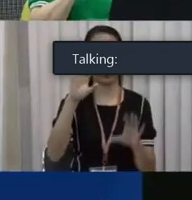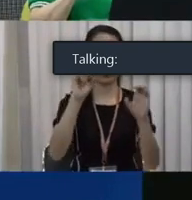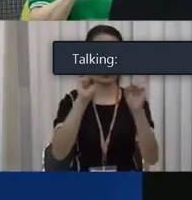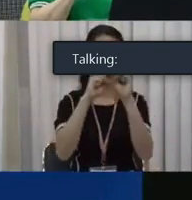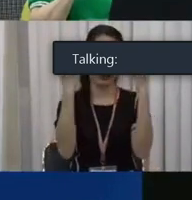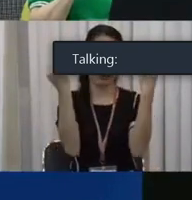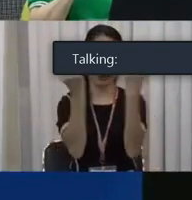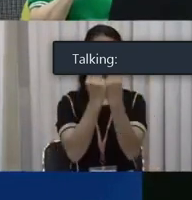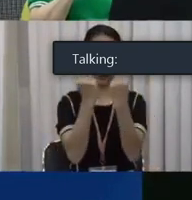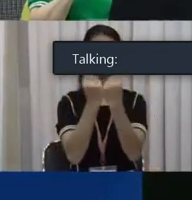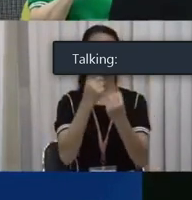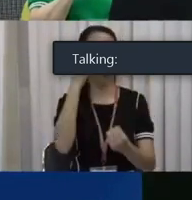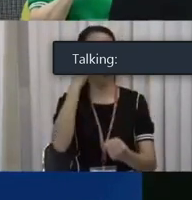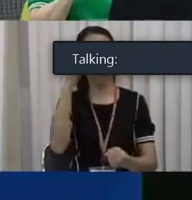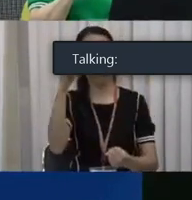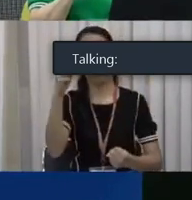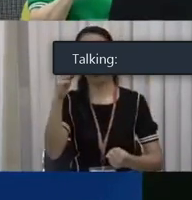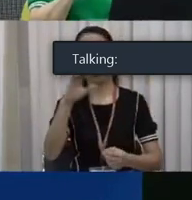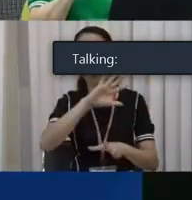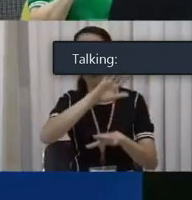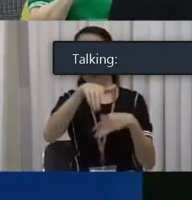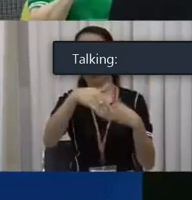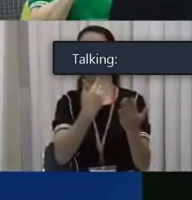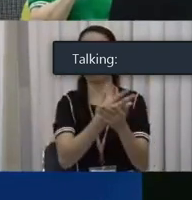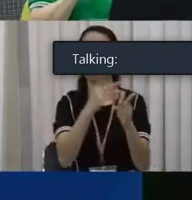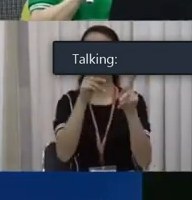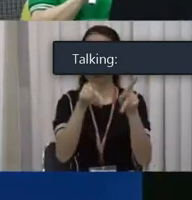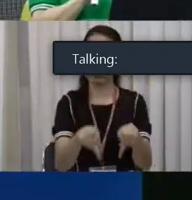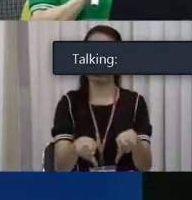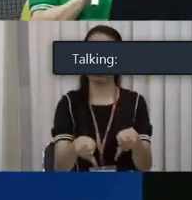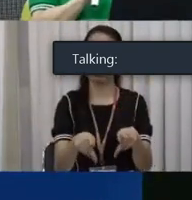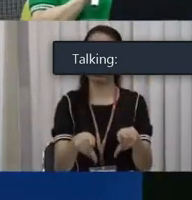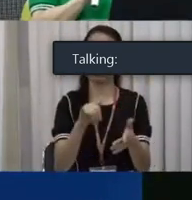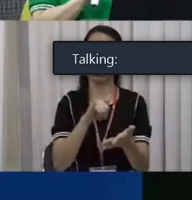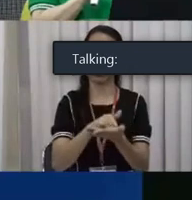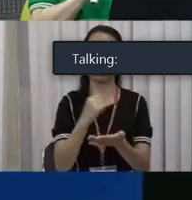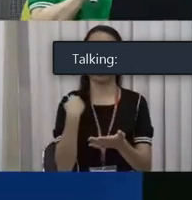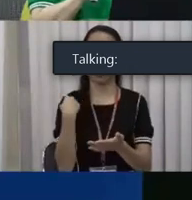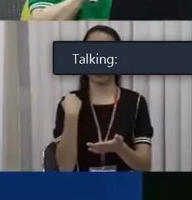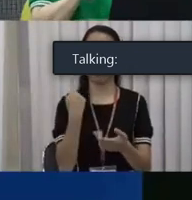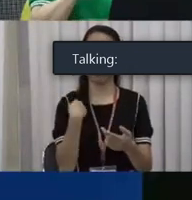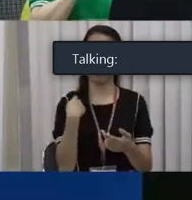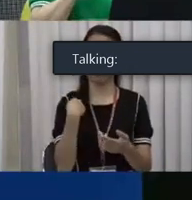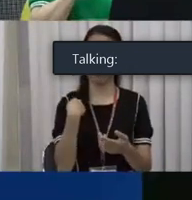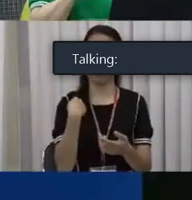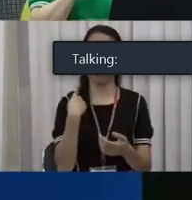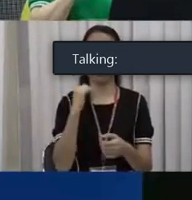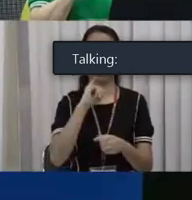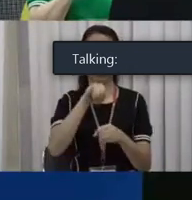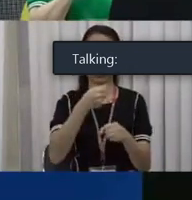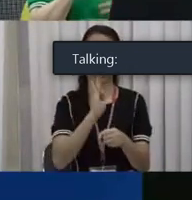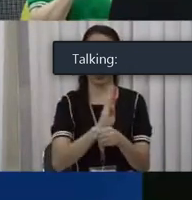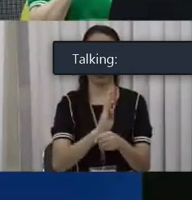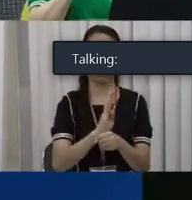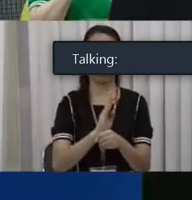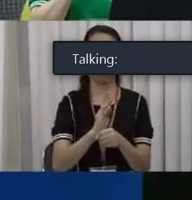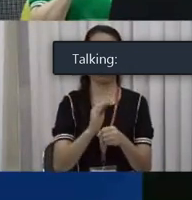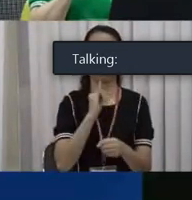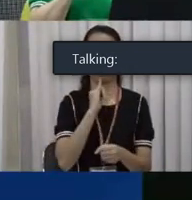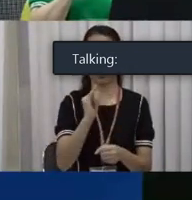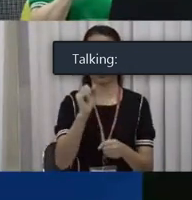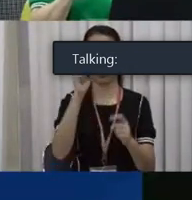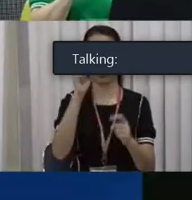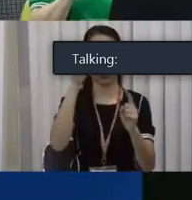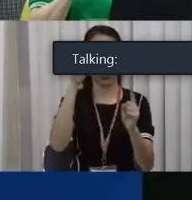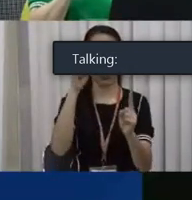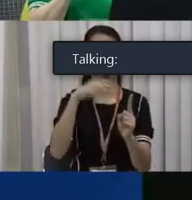seminars like labor relations, human relations, and productivity. Sa atong mga